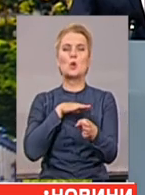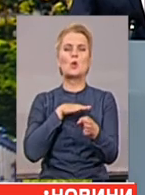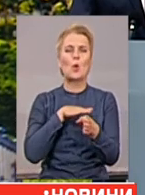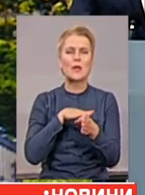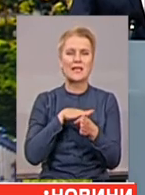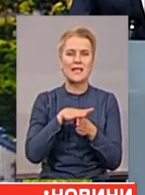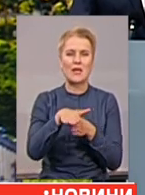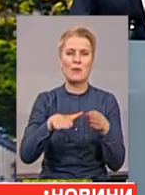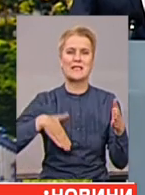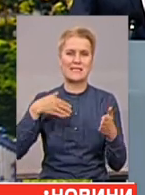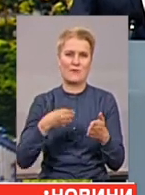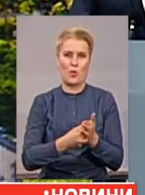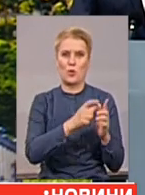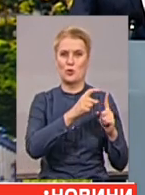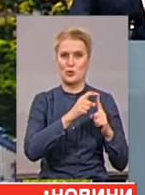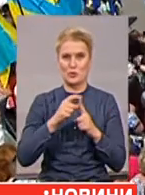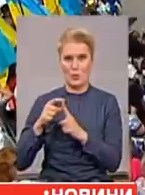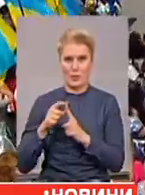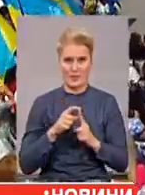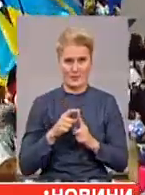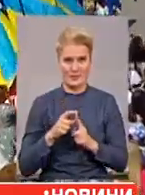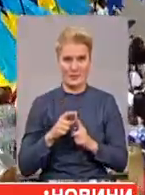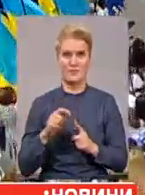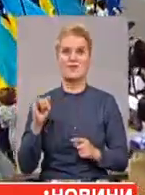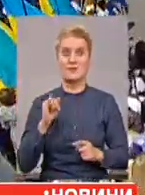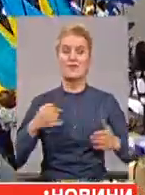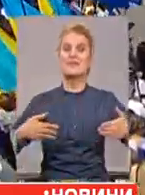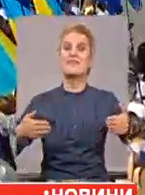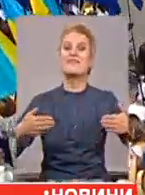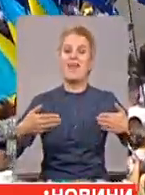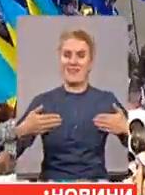дотримались свого слова. І двері